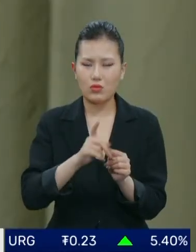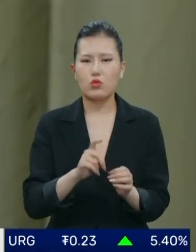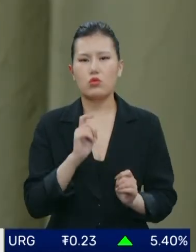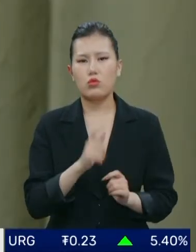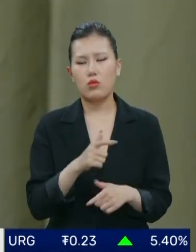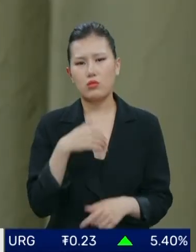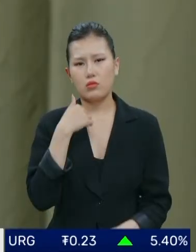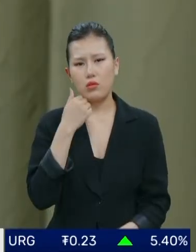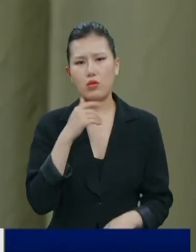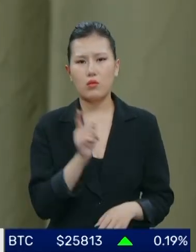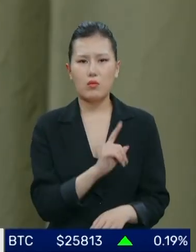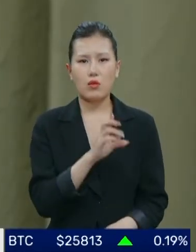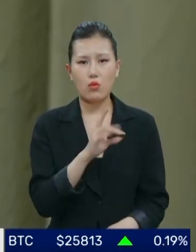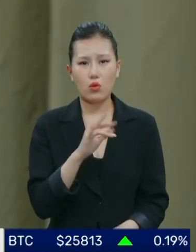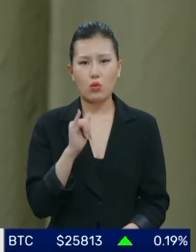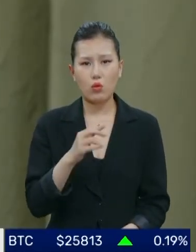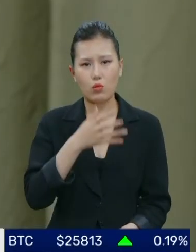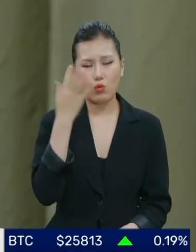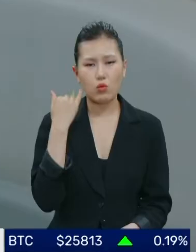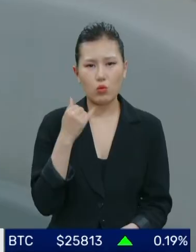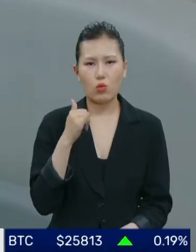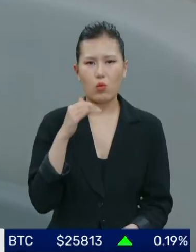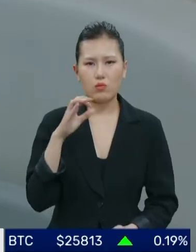унтны усны эрсдэлд орохыг үгүйсгэх арга алхаа.